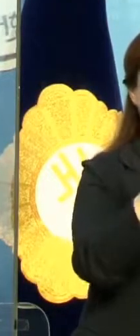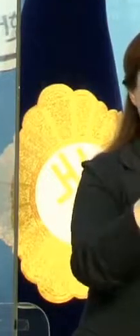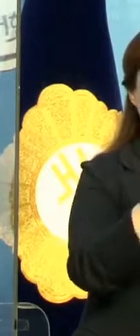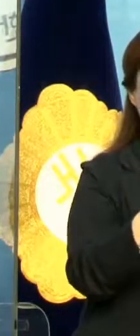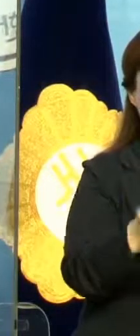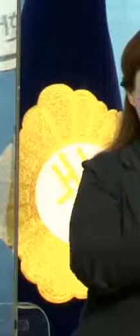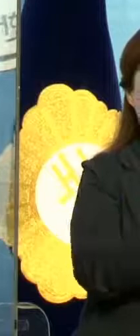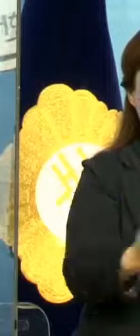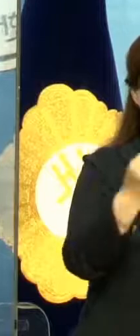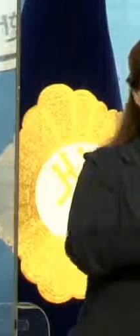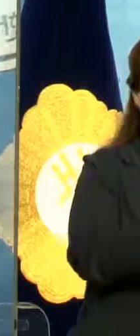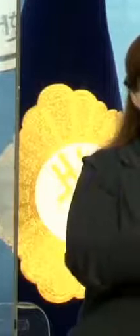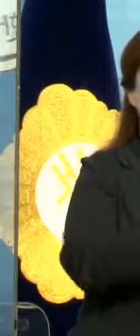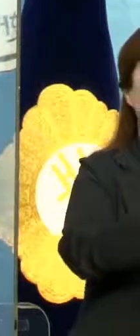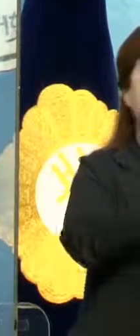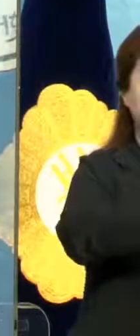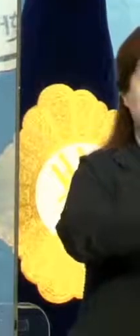이상입니다